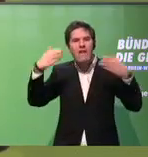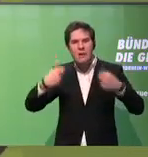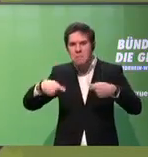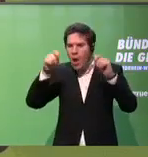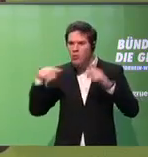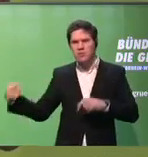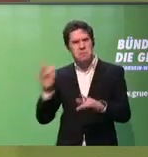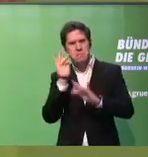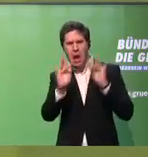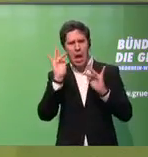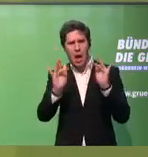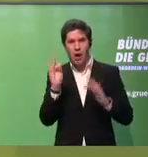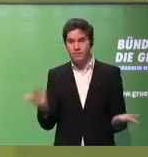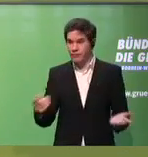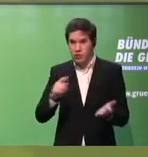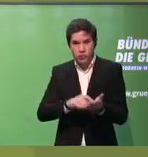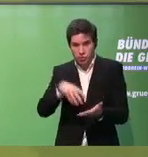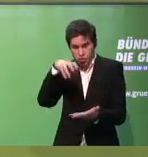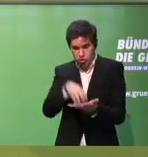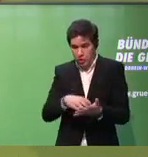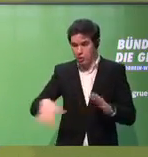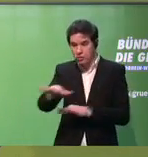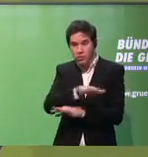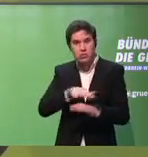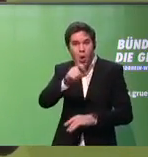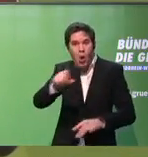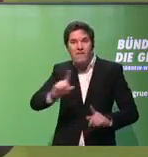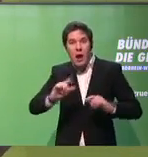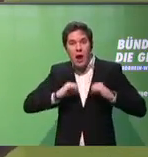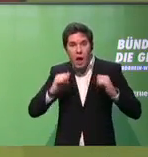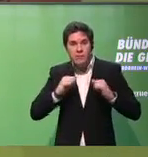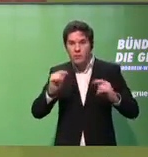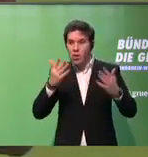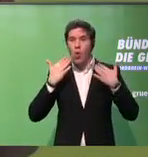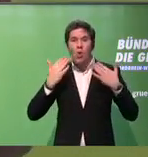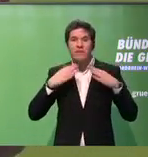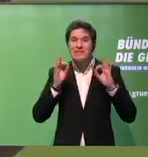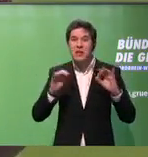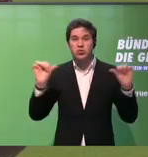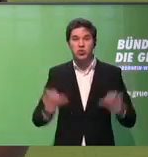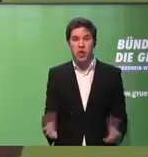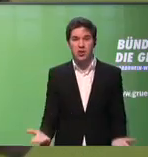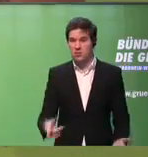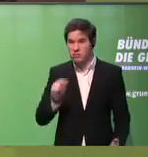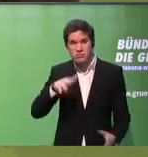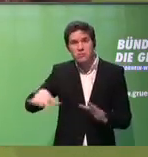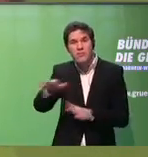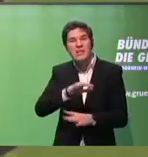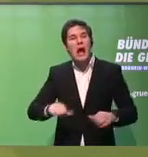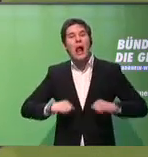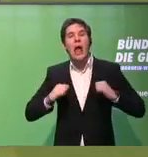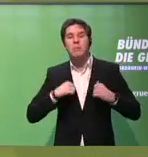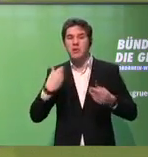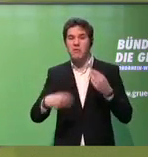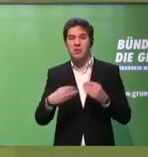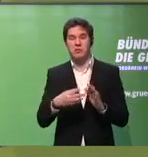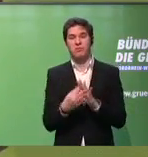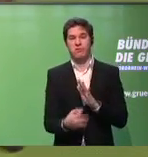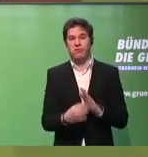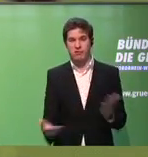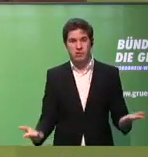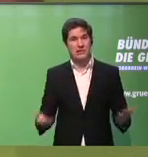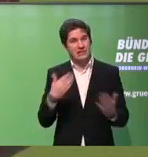die Leute die Luft in den Städten nicht mehr atmen können. Also Lebensqualität ist eine dieser